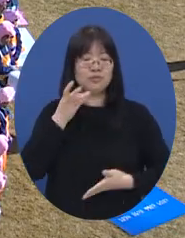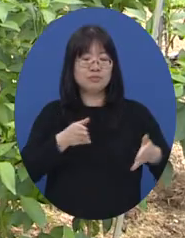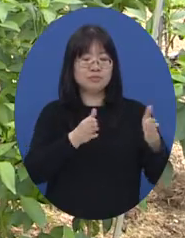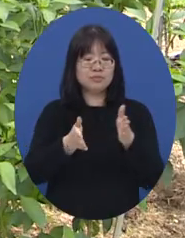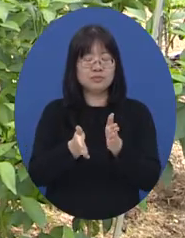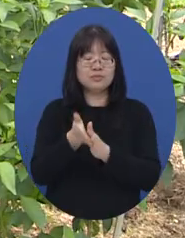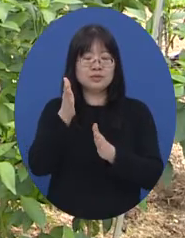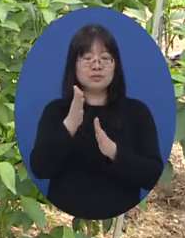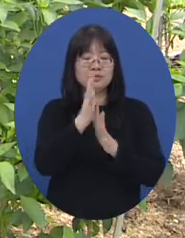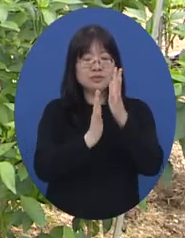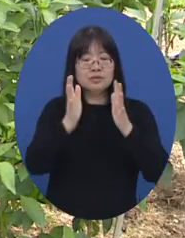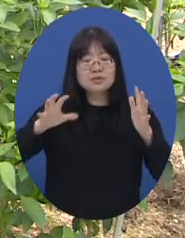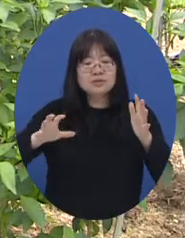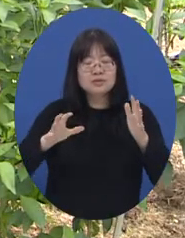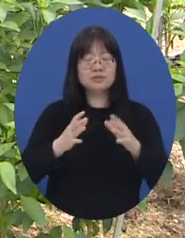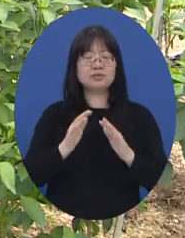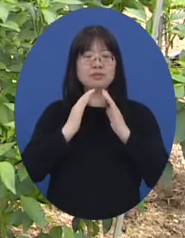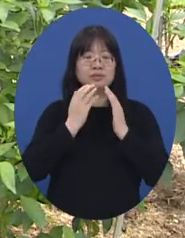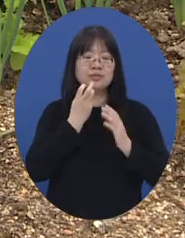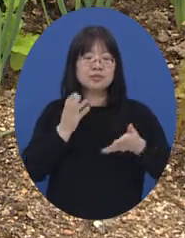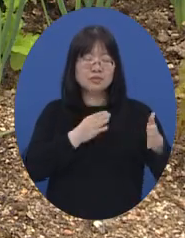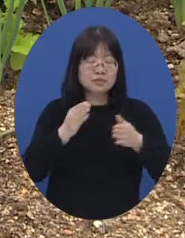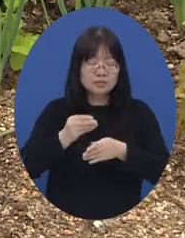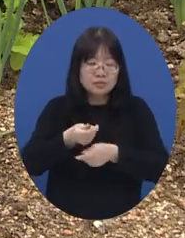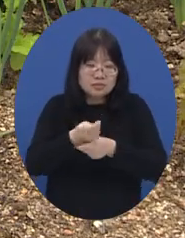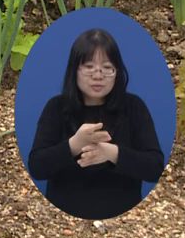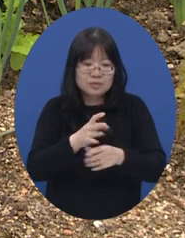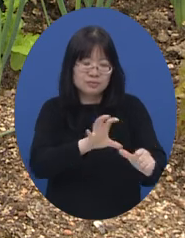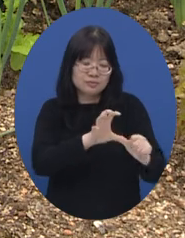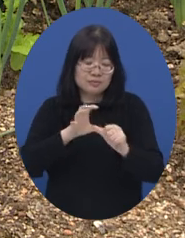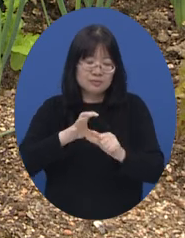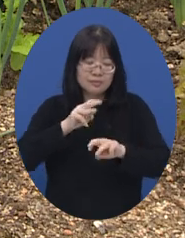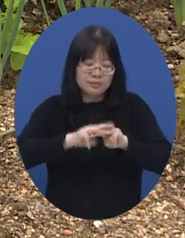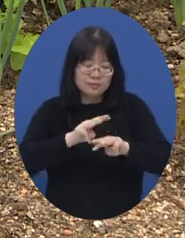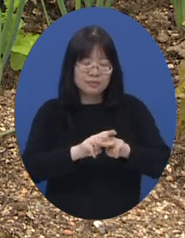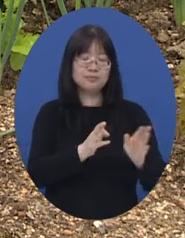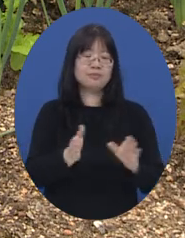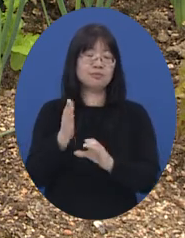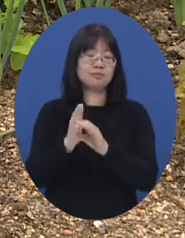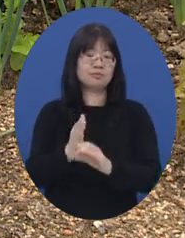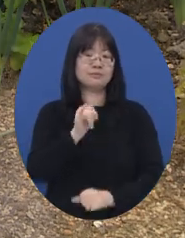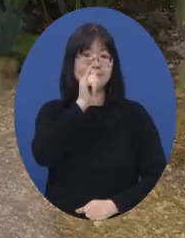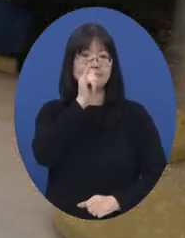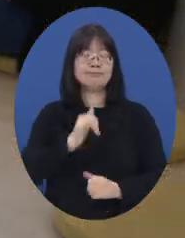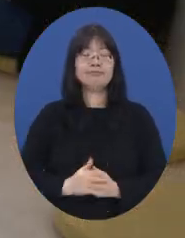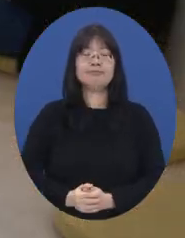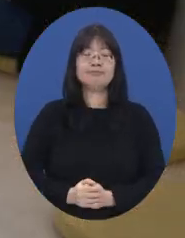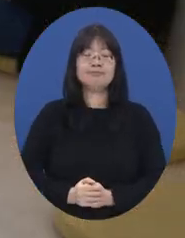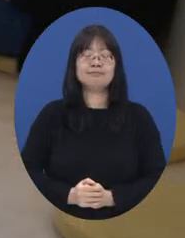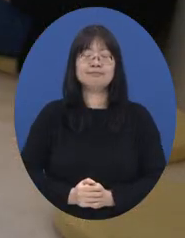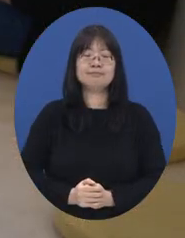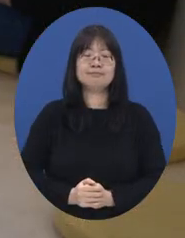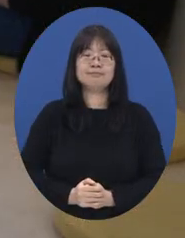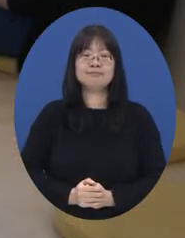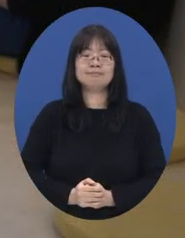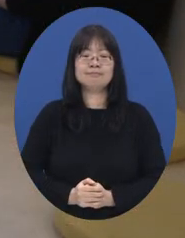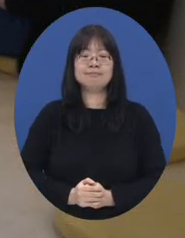도청 잔디밭과 도유지를 활용한 텃밭 등도 준비하고 있다고 밝혔습니다. 경기주TV 한선지입니다.